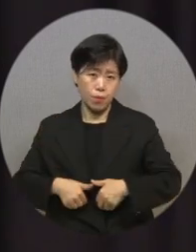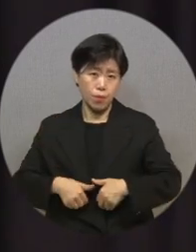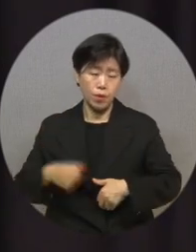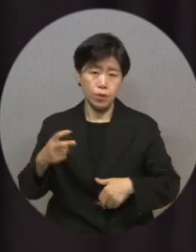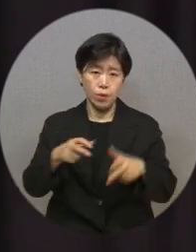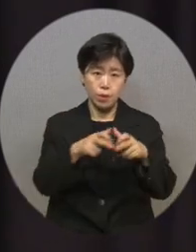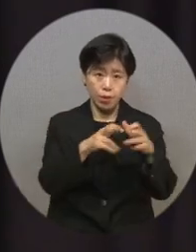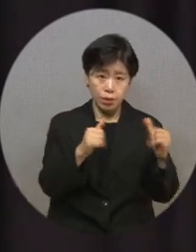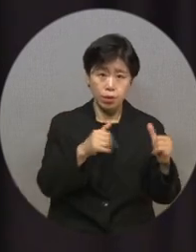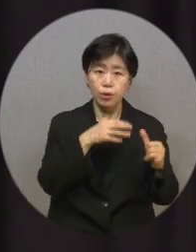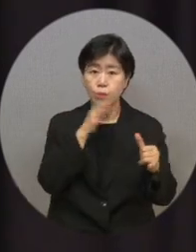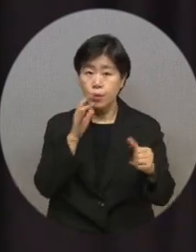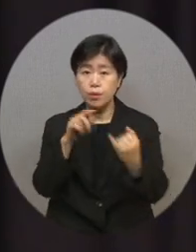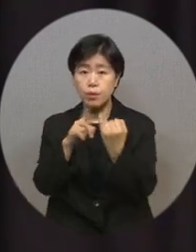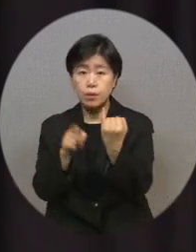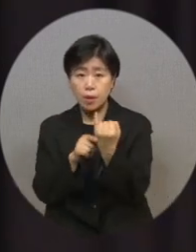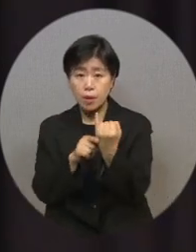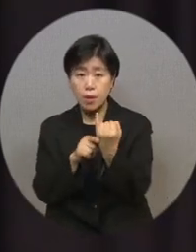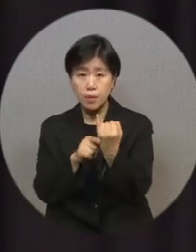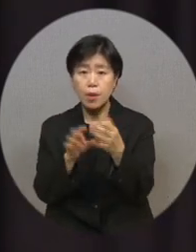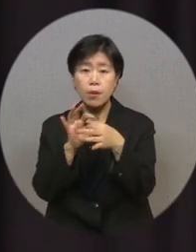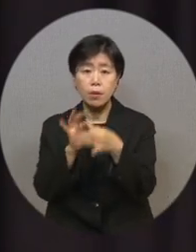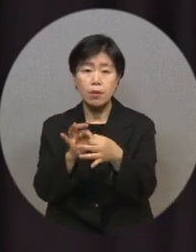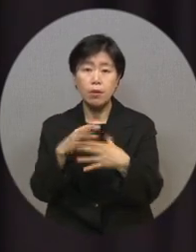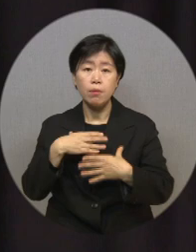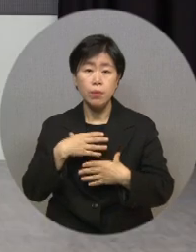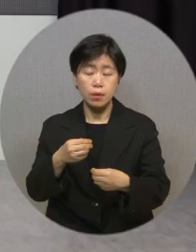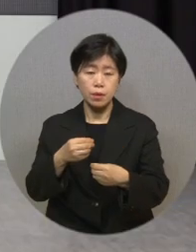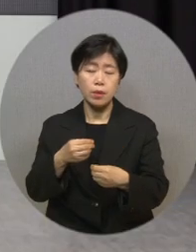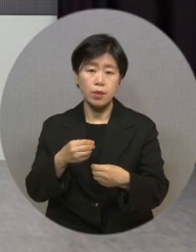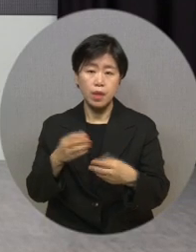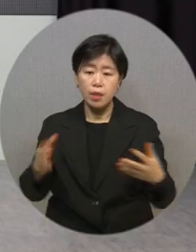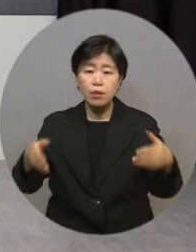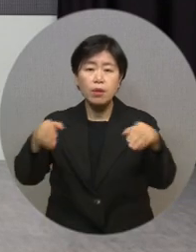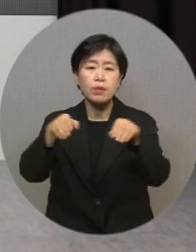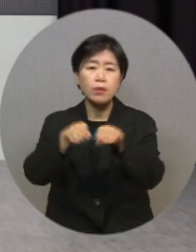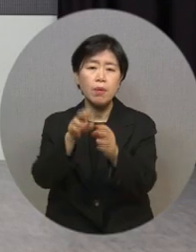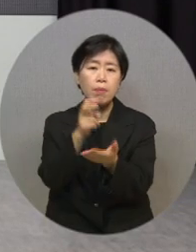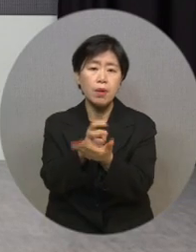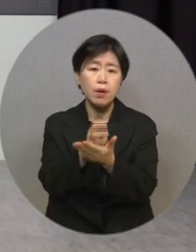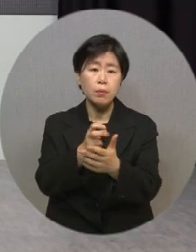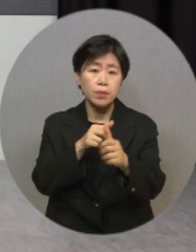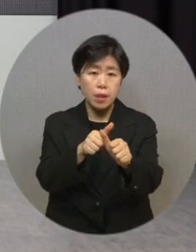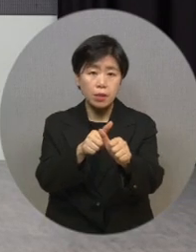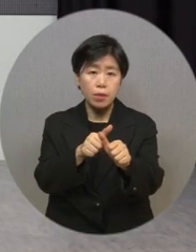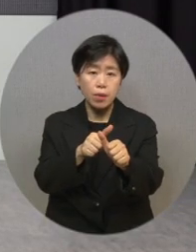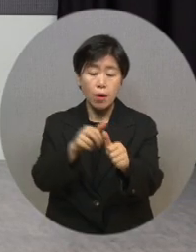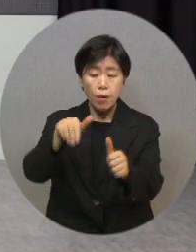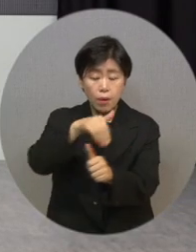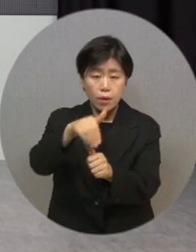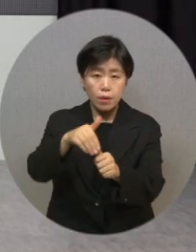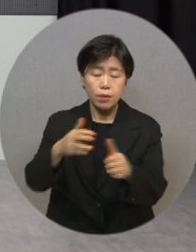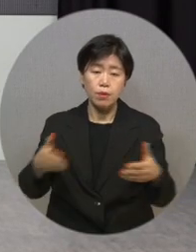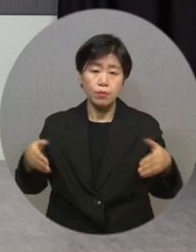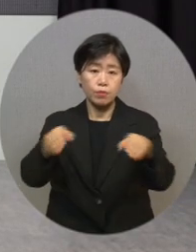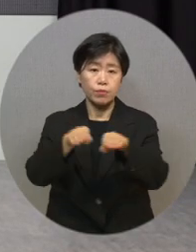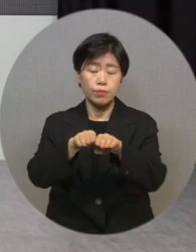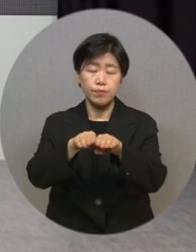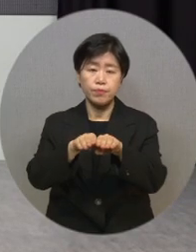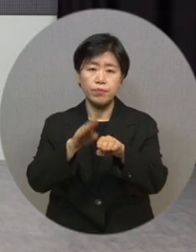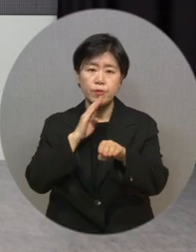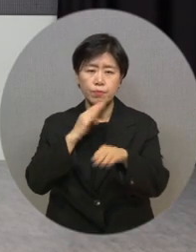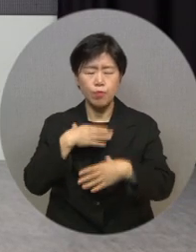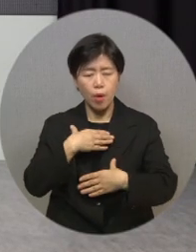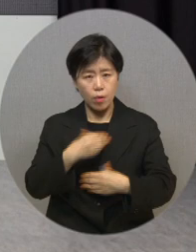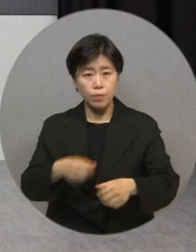등에 대한 편의 증진에 관한 법률에 따라서 기본적인 편의 시설을 설치해야 되고요 그다음에 최저 임금을 이상의 이상을